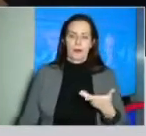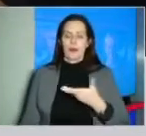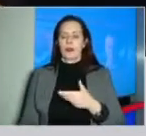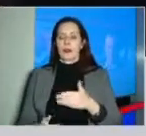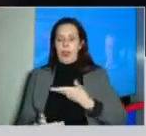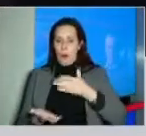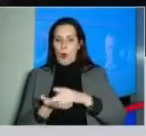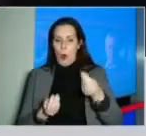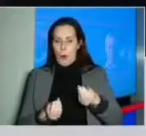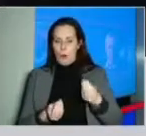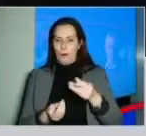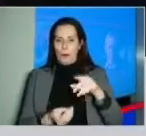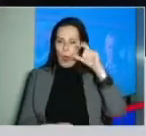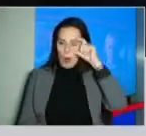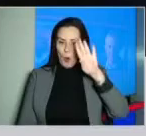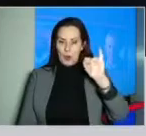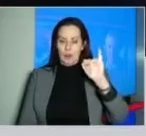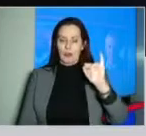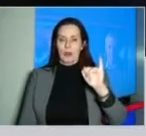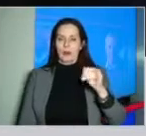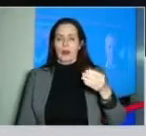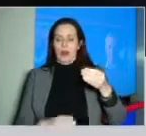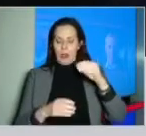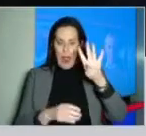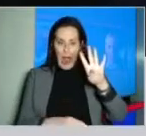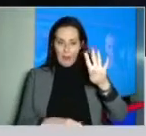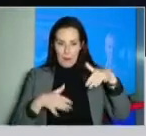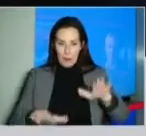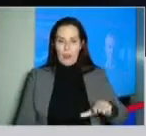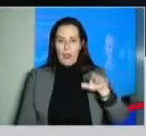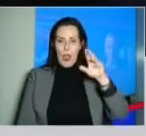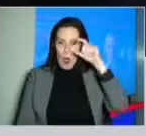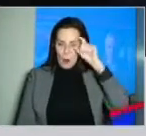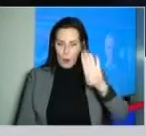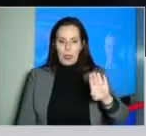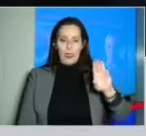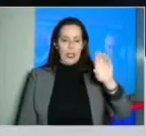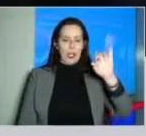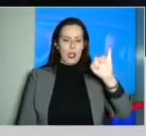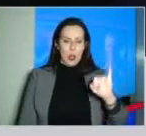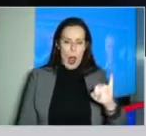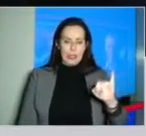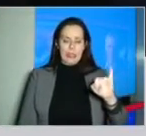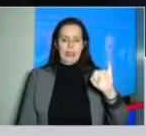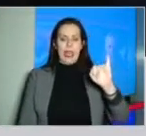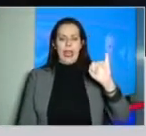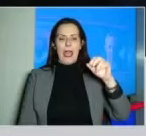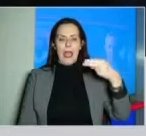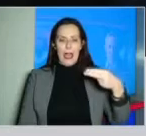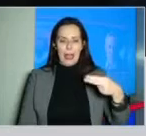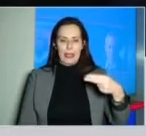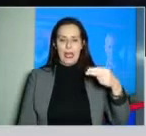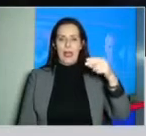אחד. בוגי יעלון עם 4 מקומות, כולל אותו צבי האוזר. יועז הנדל ועוד שם אחד, וגבי אשכנזי אחד